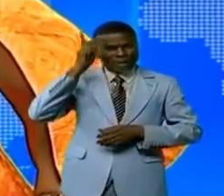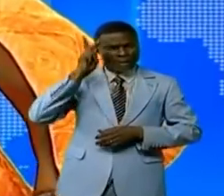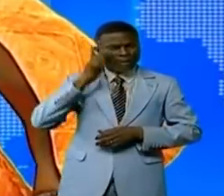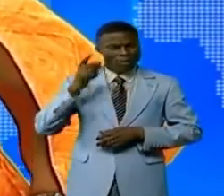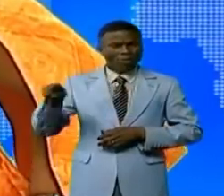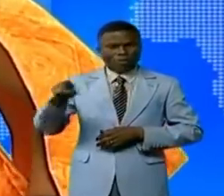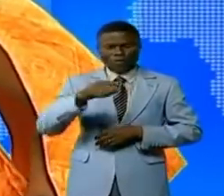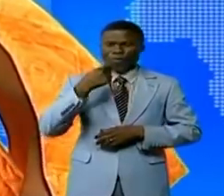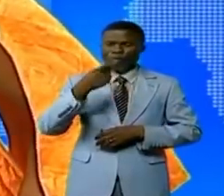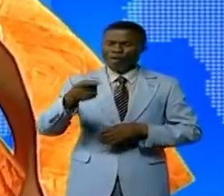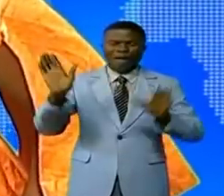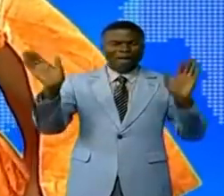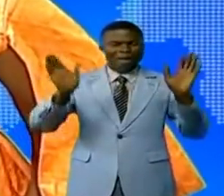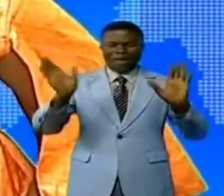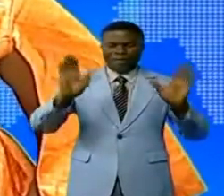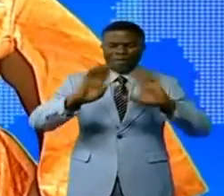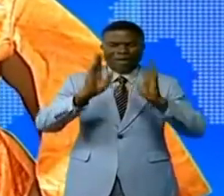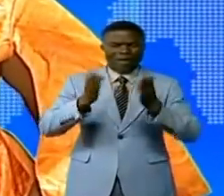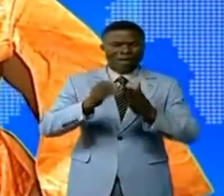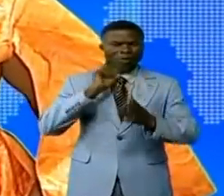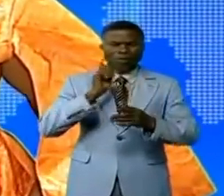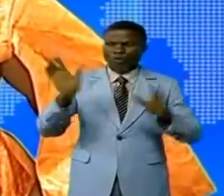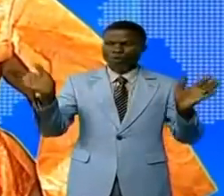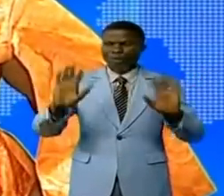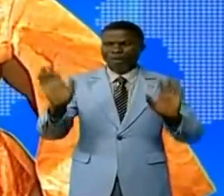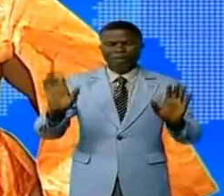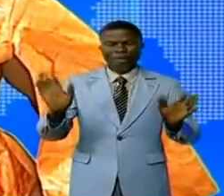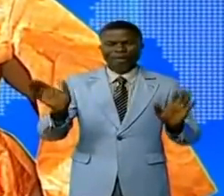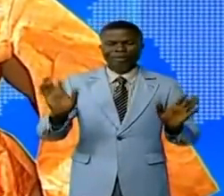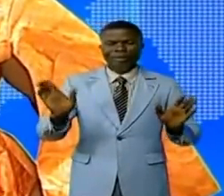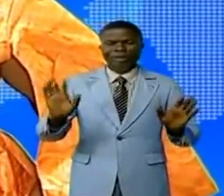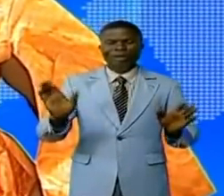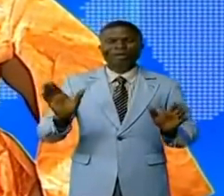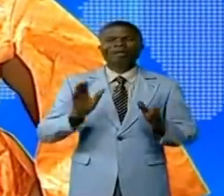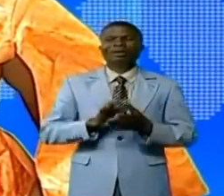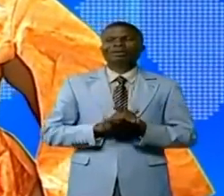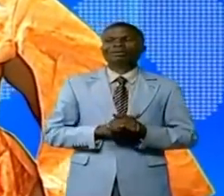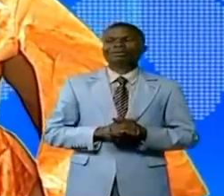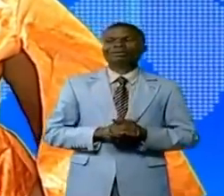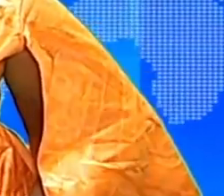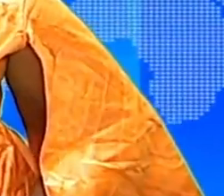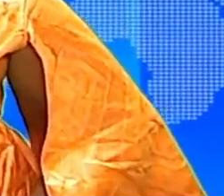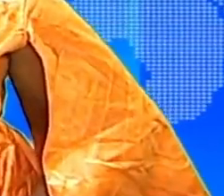demain à 20h avec le même plaisir. Au revoir et très bon titre de programme.